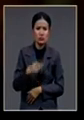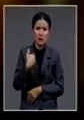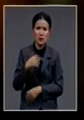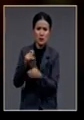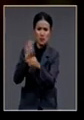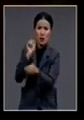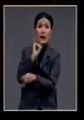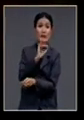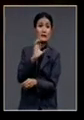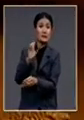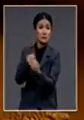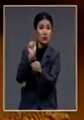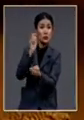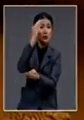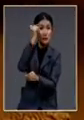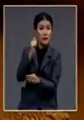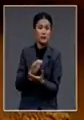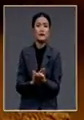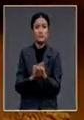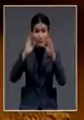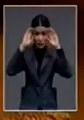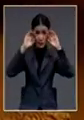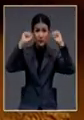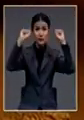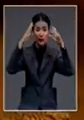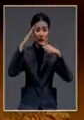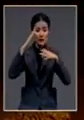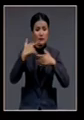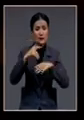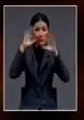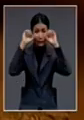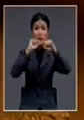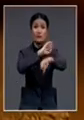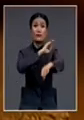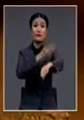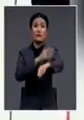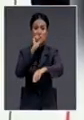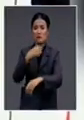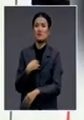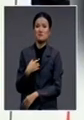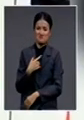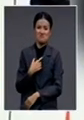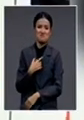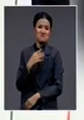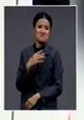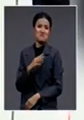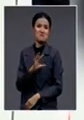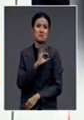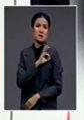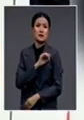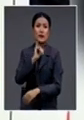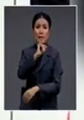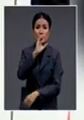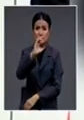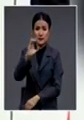ICC แบบนี ้ค่ะ ผู้นำฟิลิปปินส์ระบุในแถลงการครับว่าเขาจะนำประเทศเนี่ยออกจาก ICC ทันทีและคำกล่าวของ